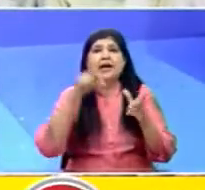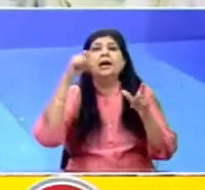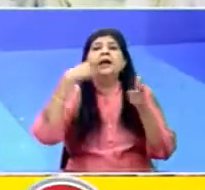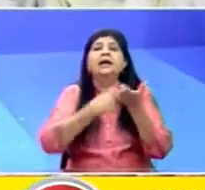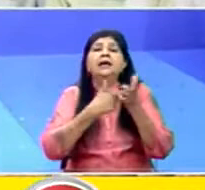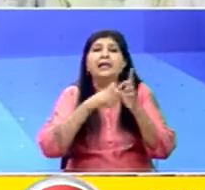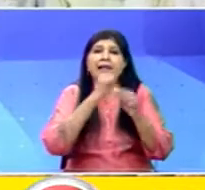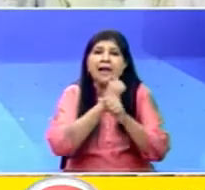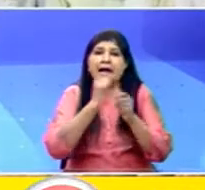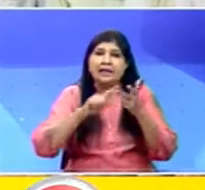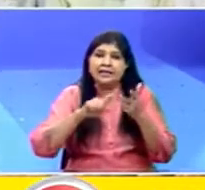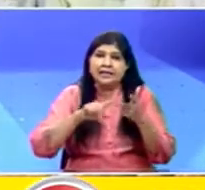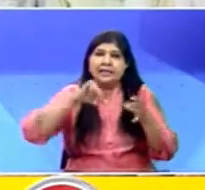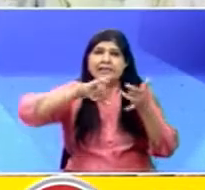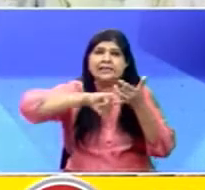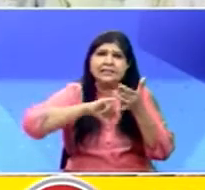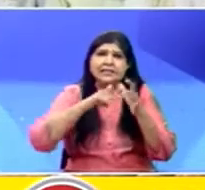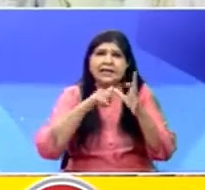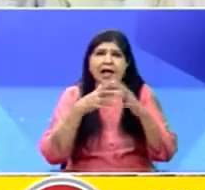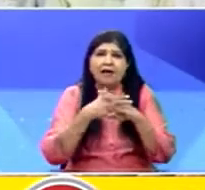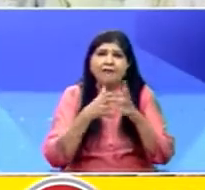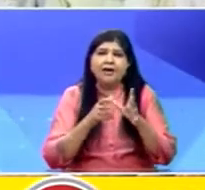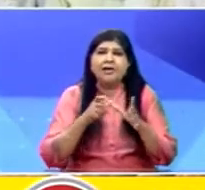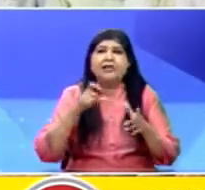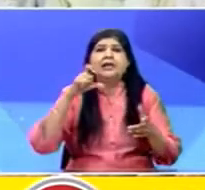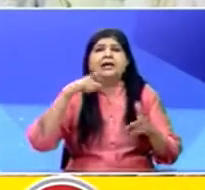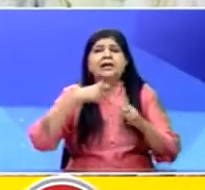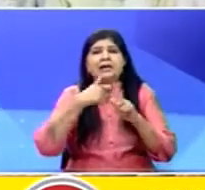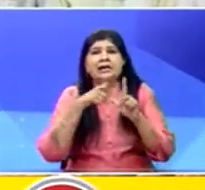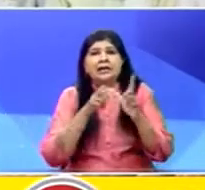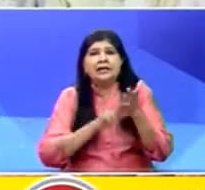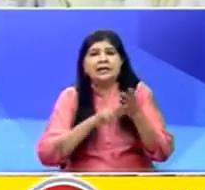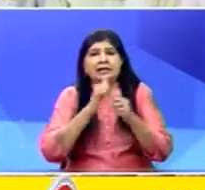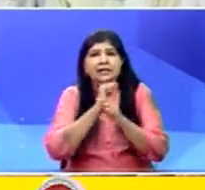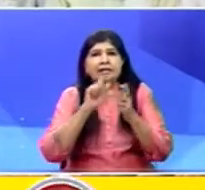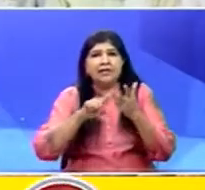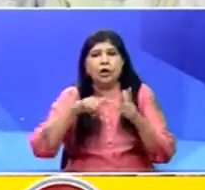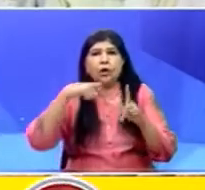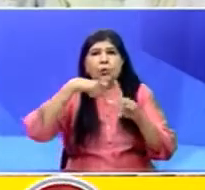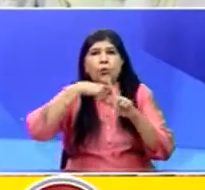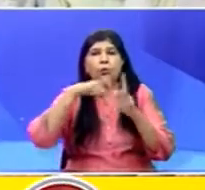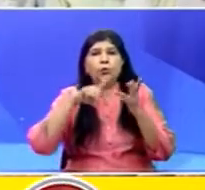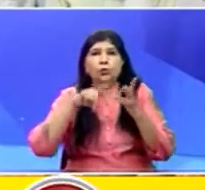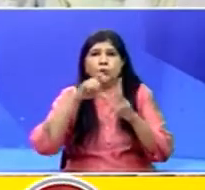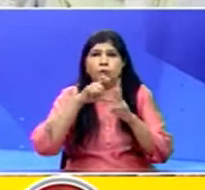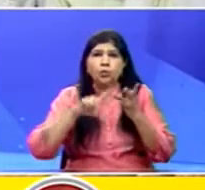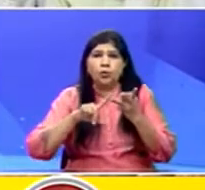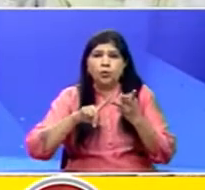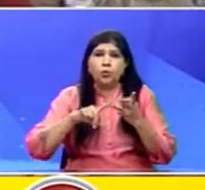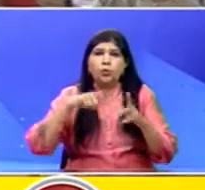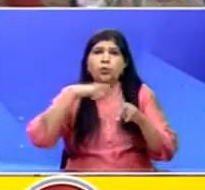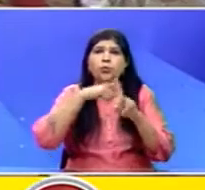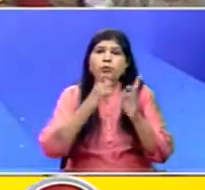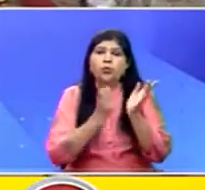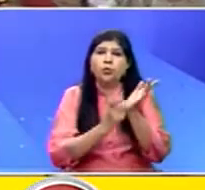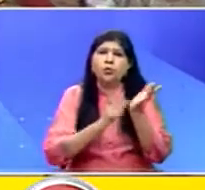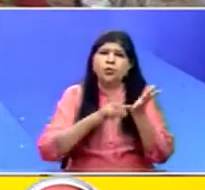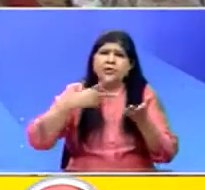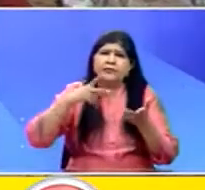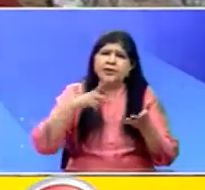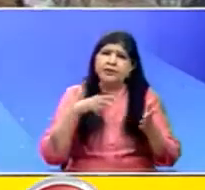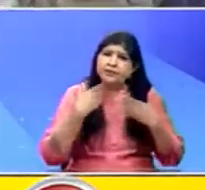सावा, कंगनी, चीना, कोदो, कुटकी, कुट्टू, ये